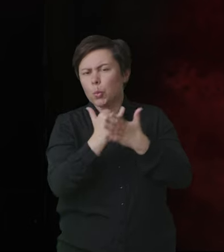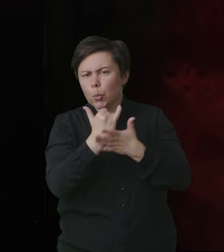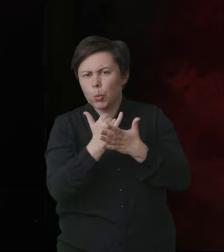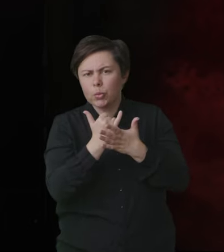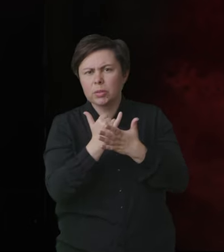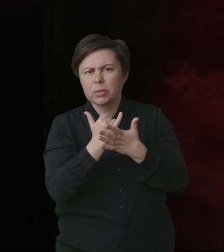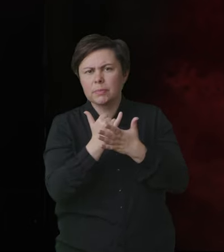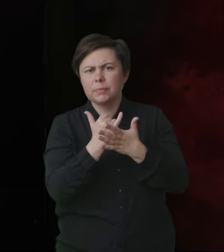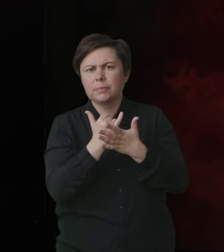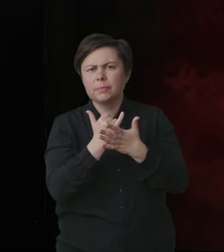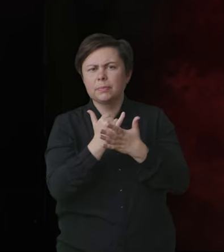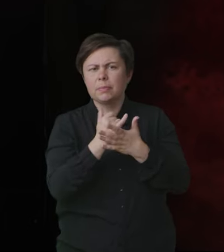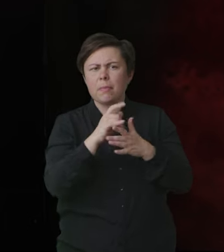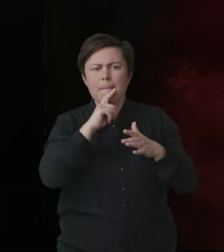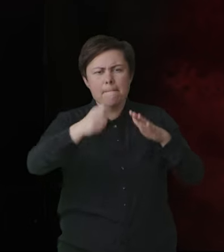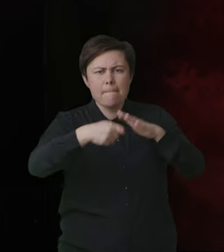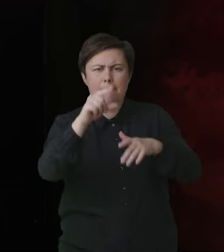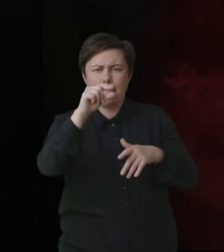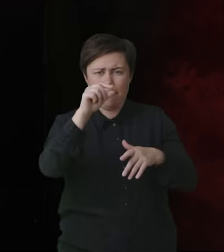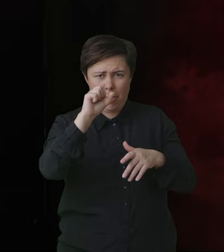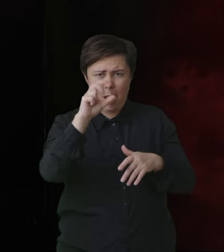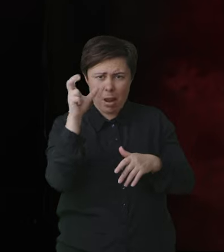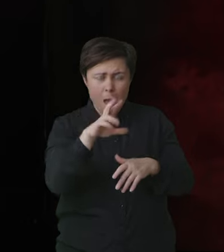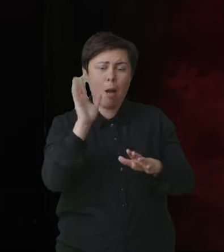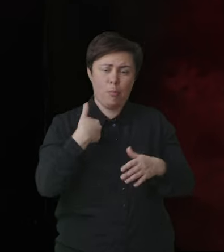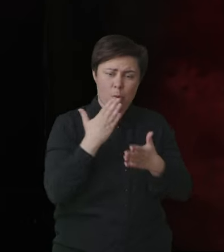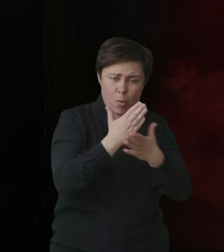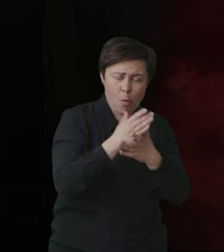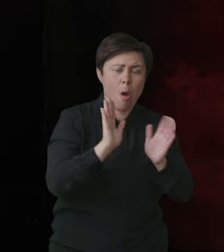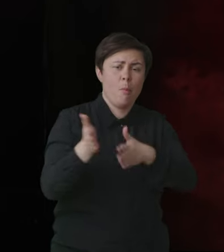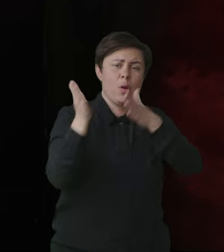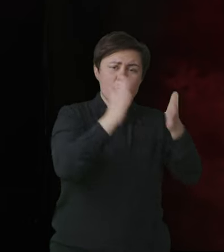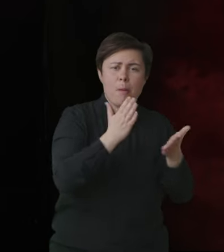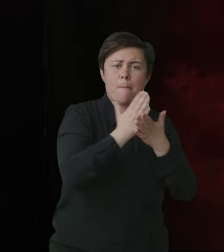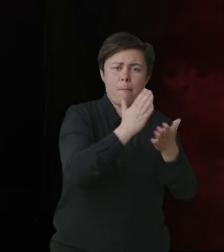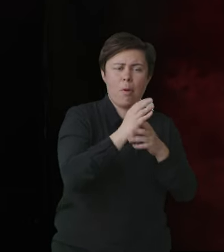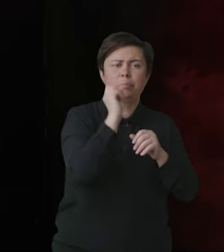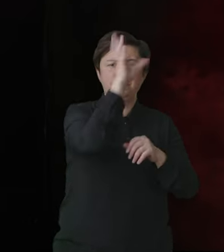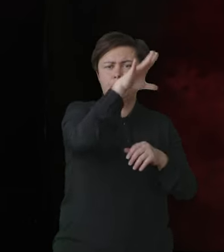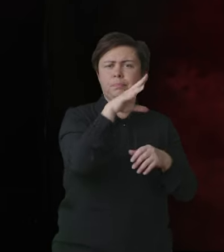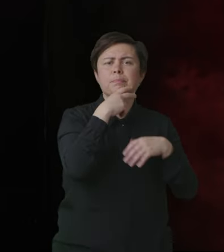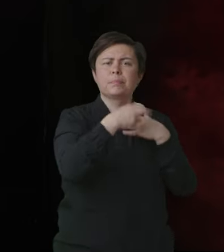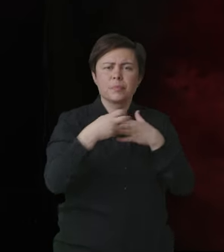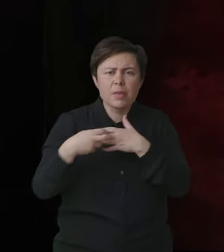w opalaczu zostałem pomocnikiem, po pomocniku wysłali mnie na badania, na te wszystkie